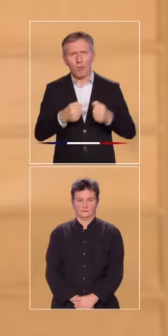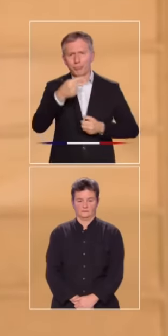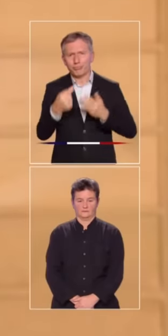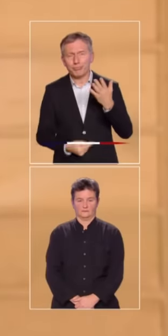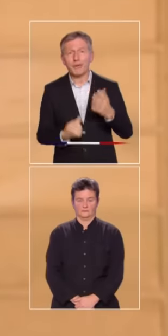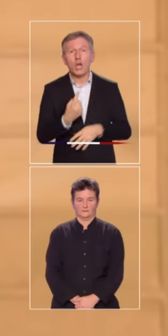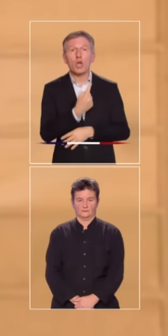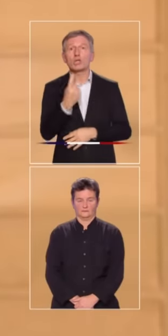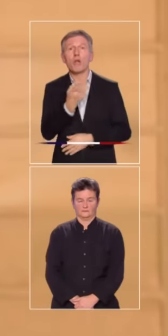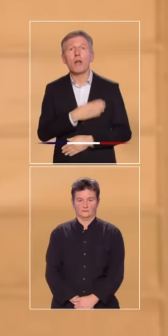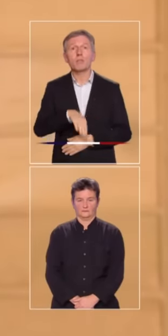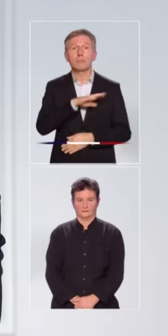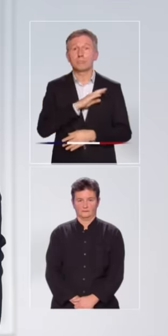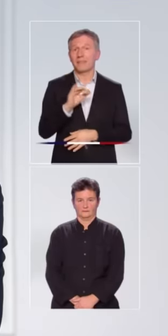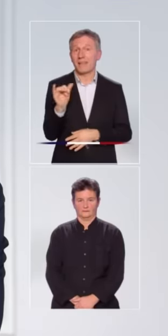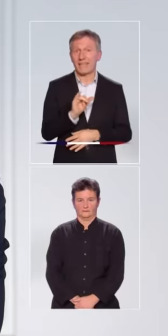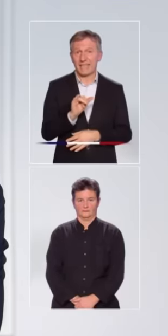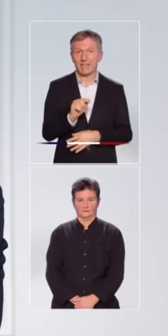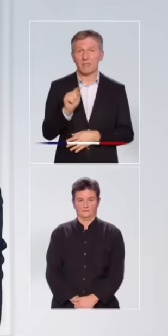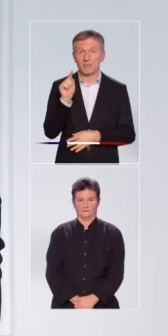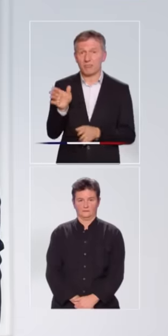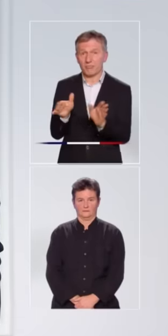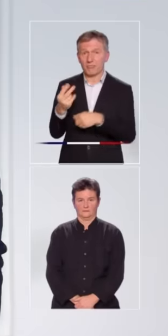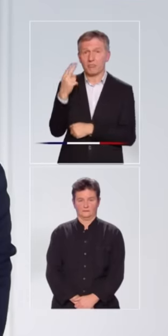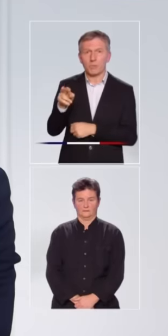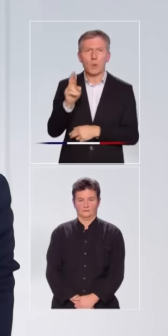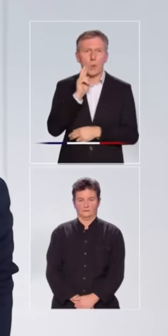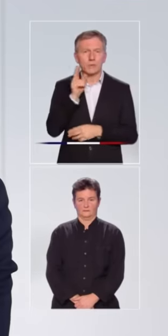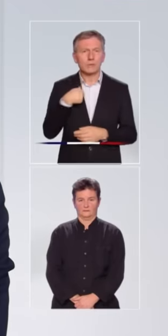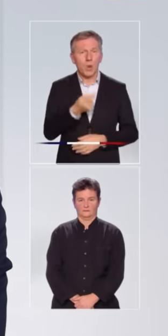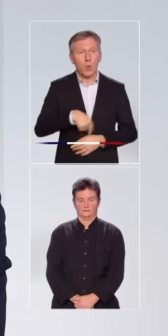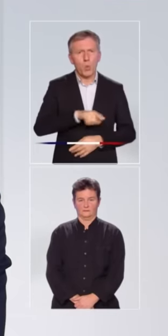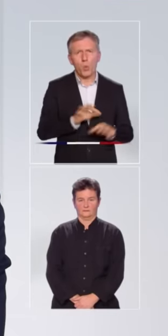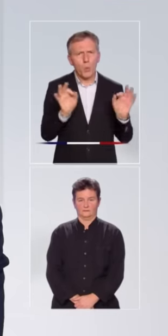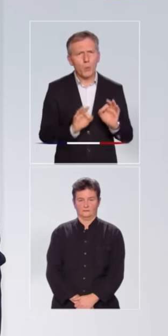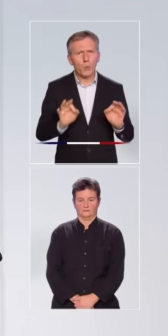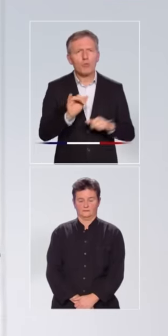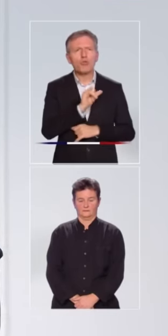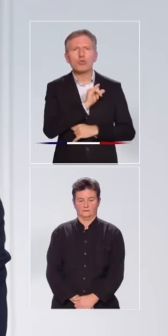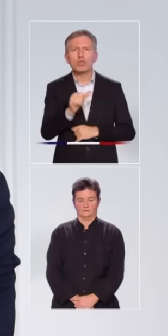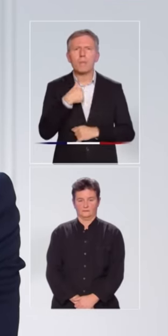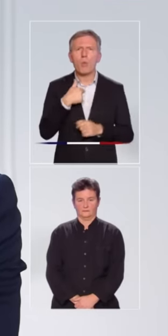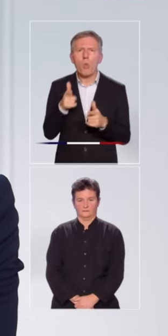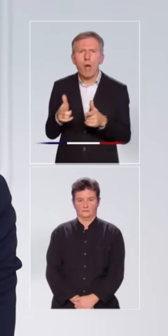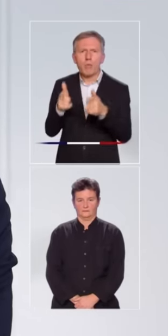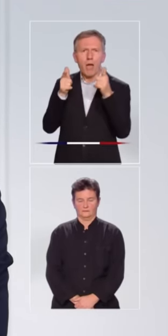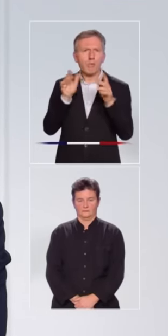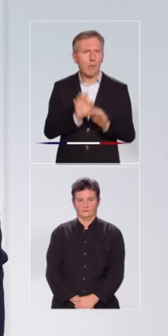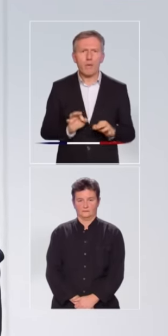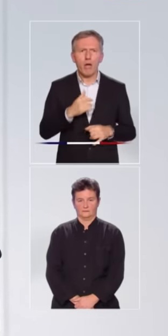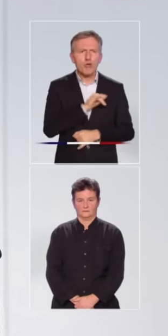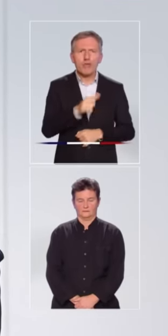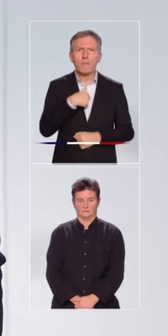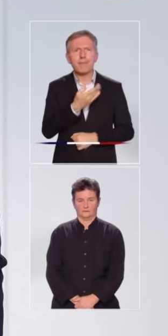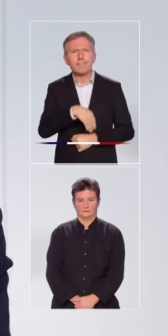qui en aura la responsabilité, c'est le régime du Kremlin. Ce ne sera pas nous. Jamais nous ne mènerons d'offensive. Jamais nous ne